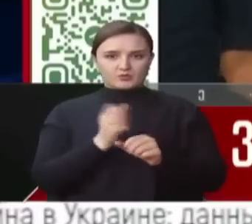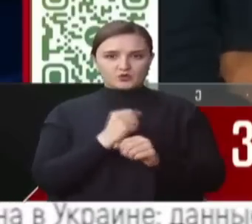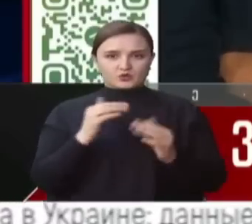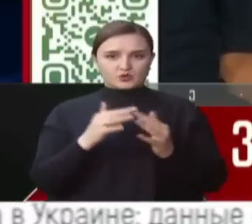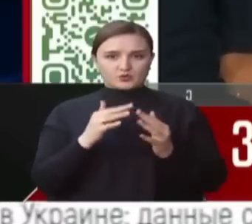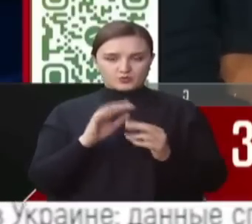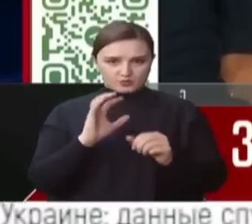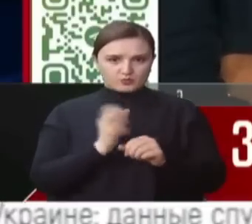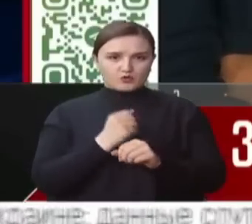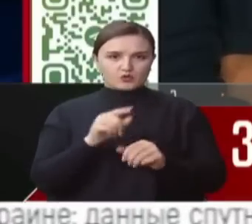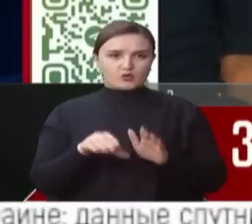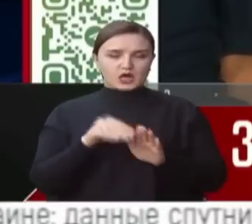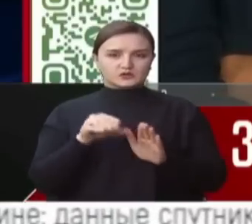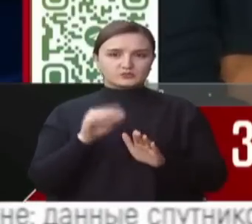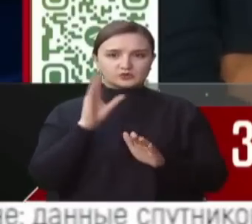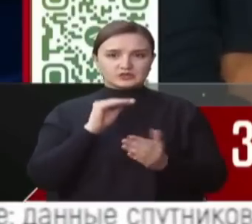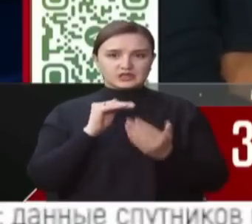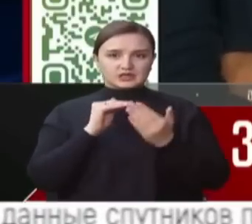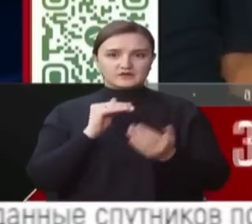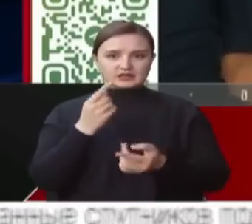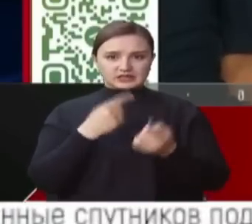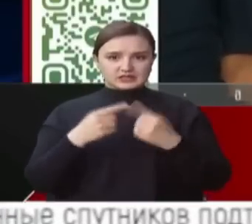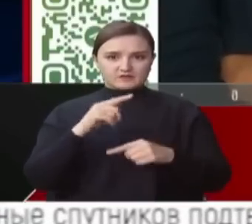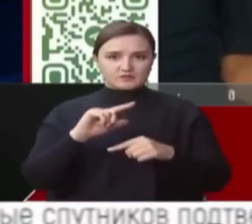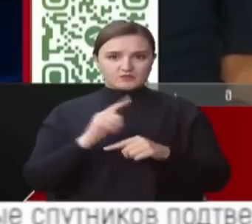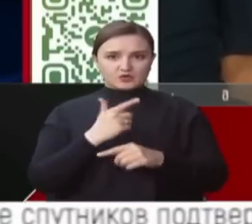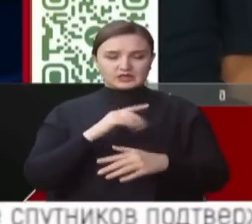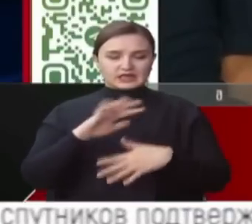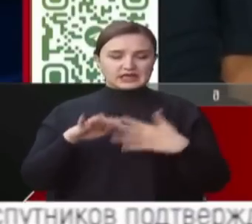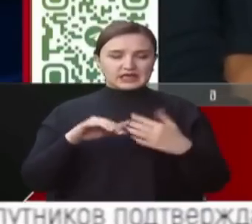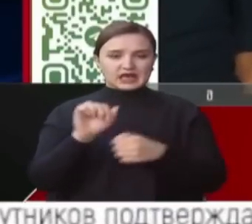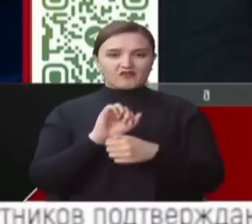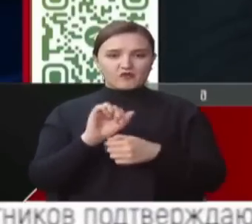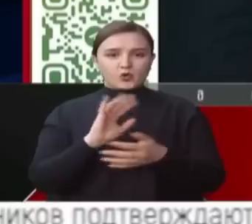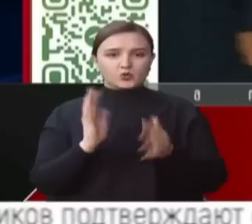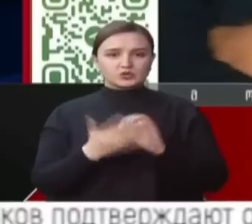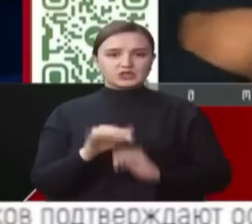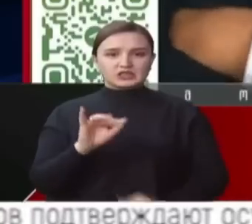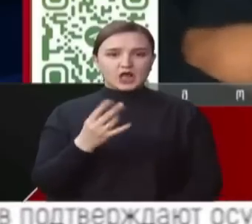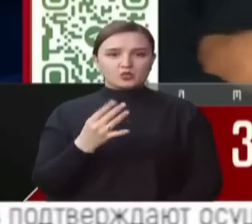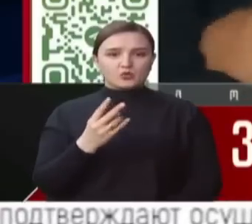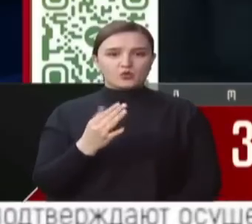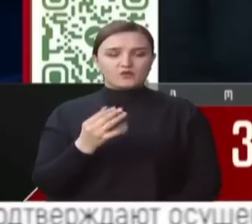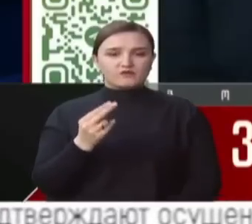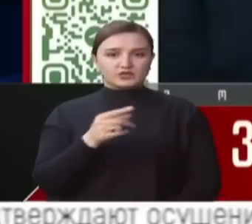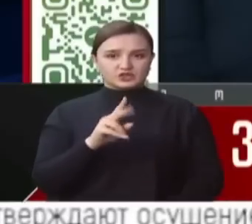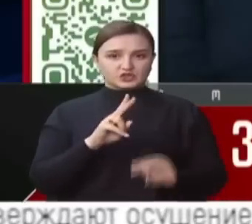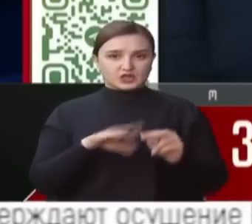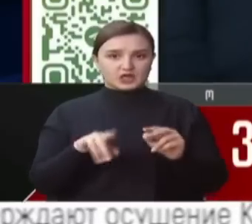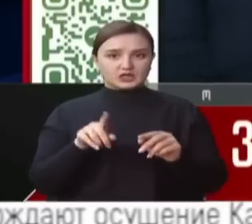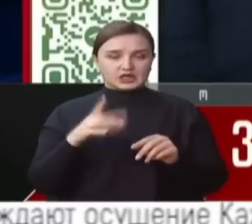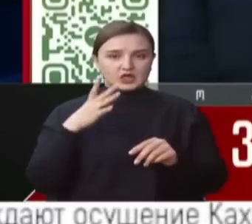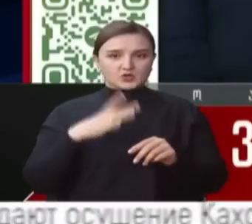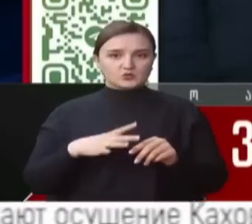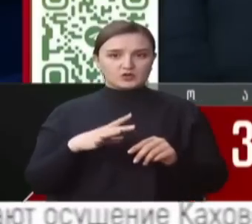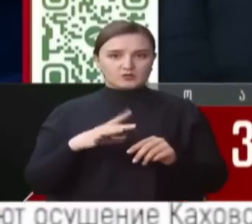moigo arceunebi, rodesas tkuentan morgi revoluția mohta, da manda carga prezidenti Janukovici, izulebuli gahta, da e scoaseti